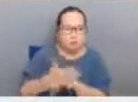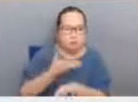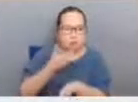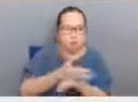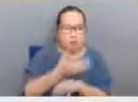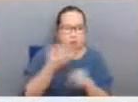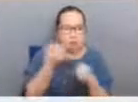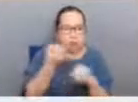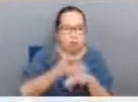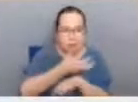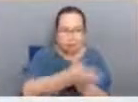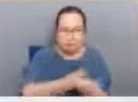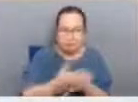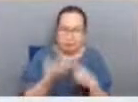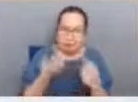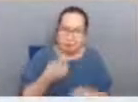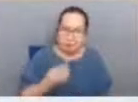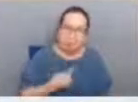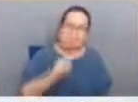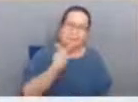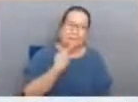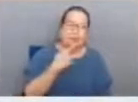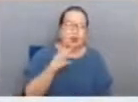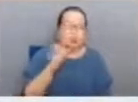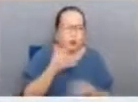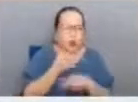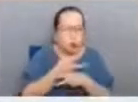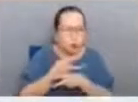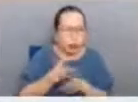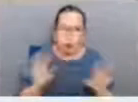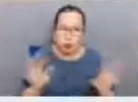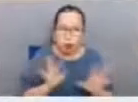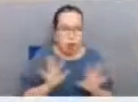po tayong lahat at mag-ingat po tayo. Maraming salamat din.